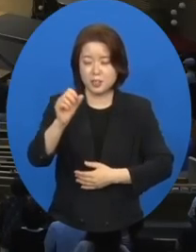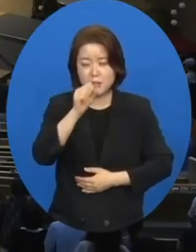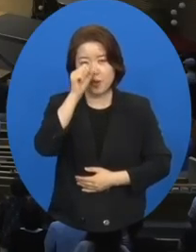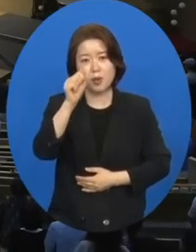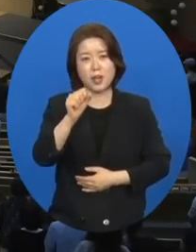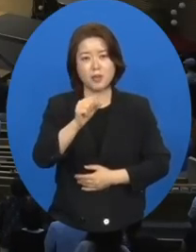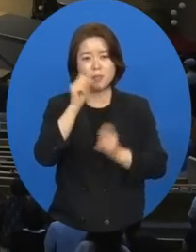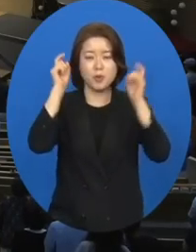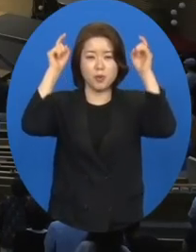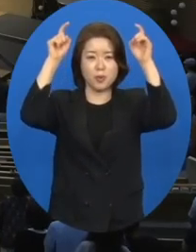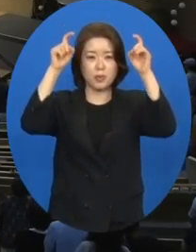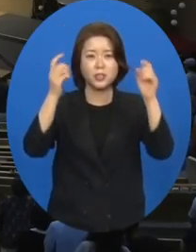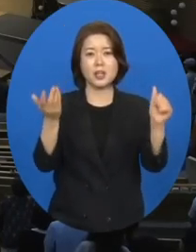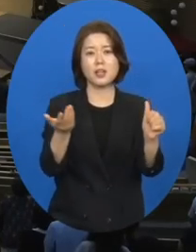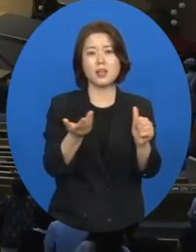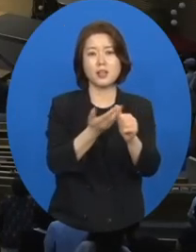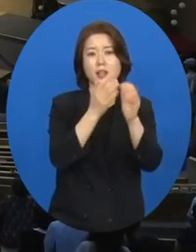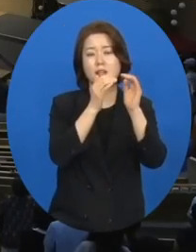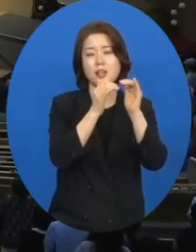would